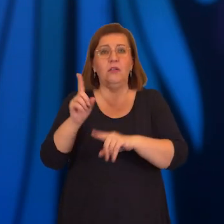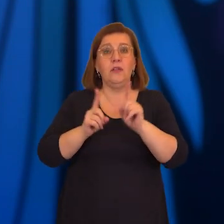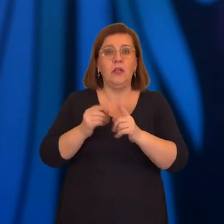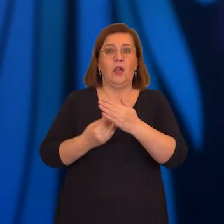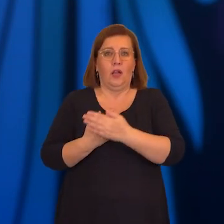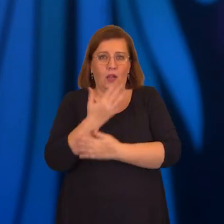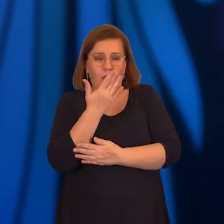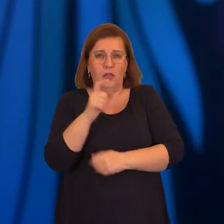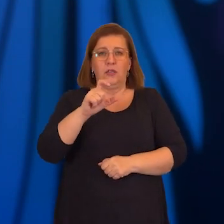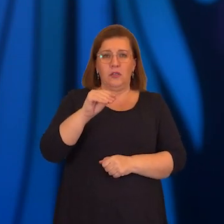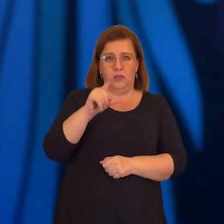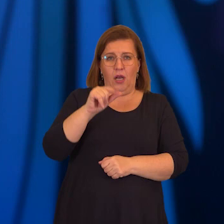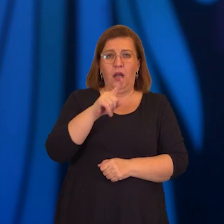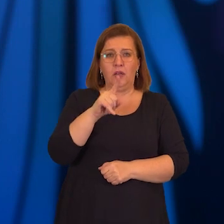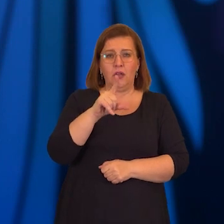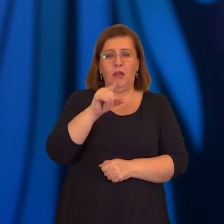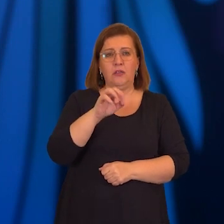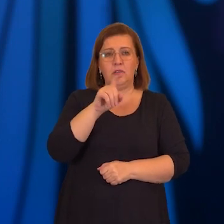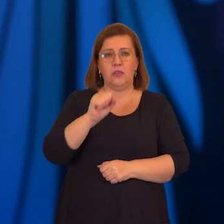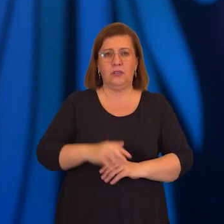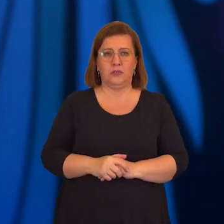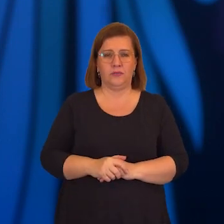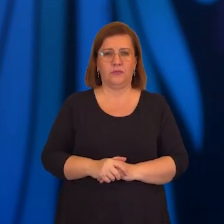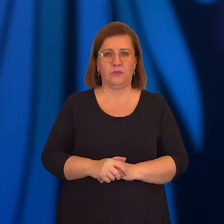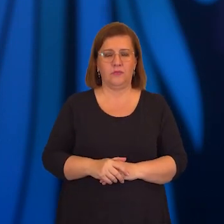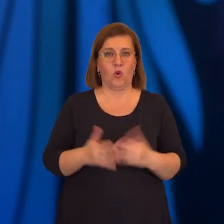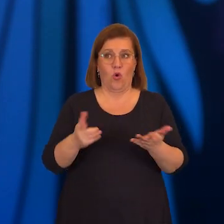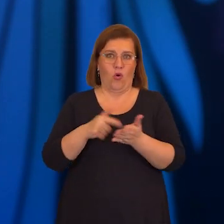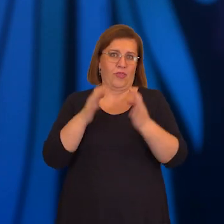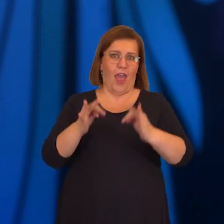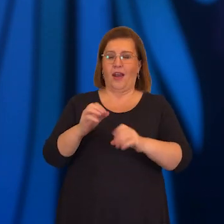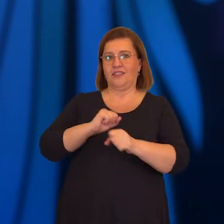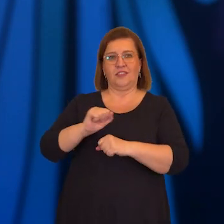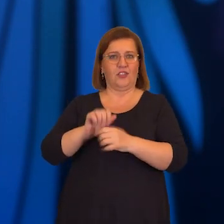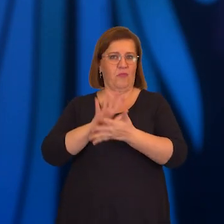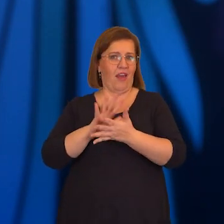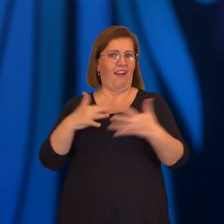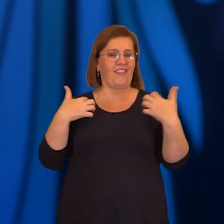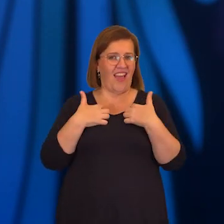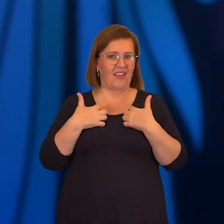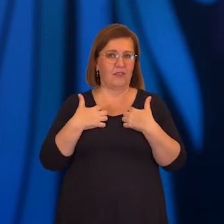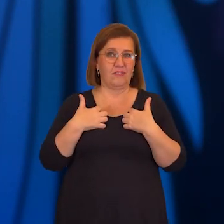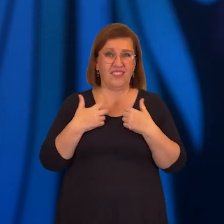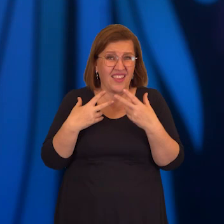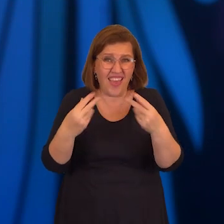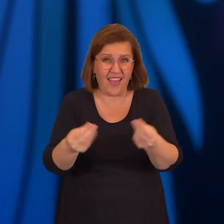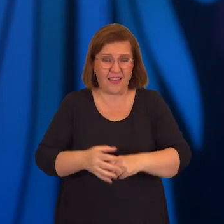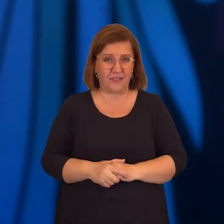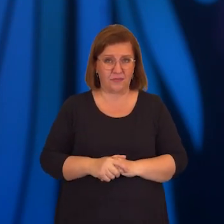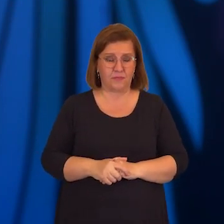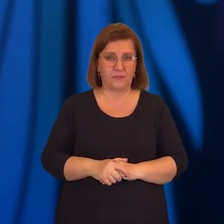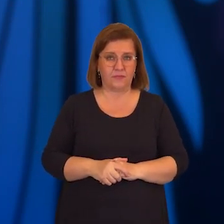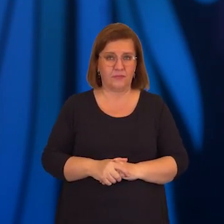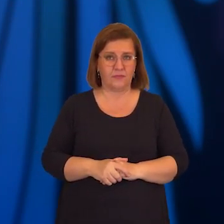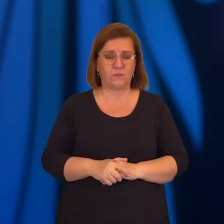na celulozę. Tylko czy my jesteśmy bardziej eko? No nie, bynajmniej. I teraz już